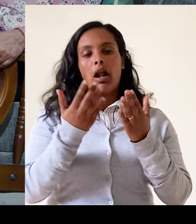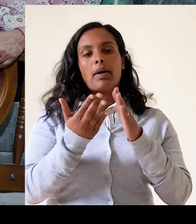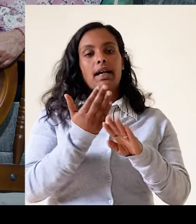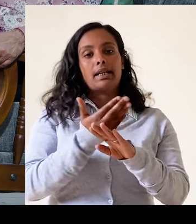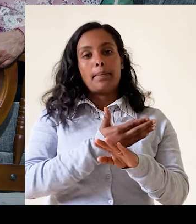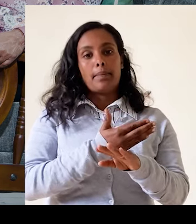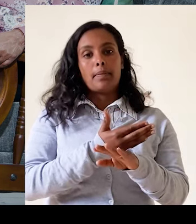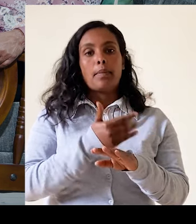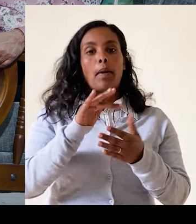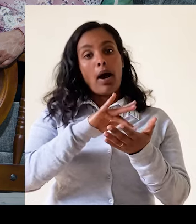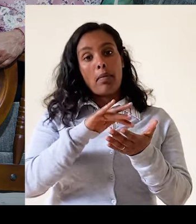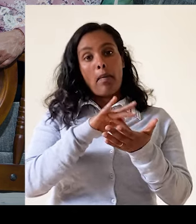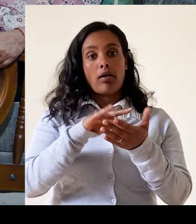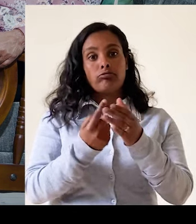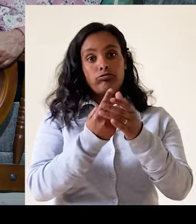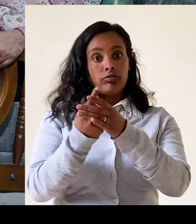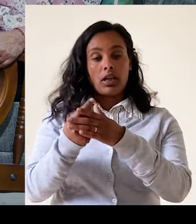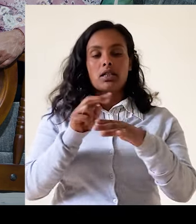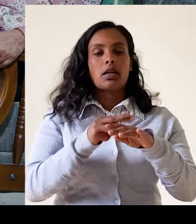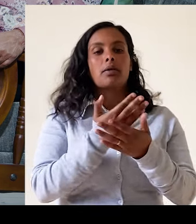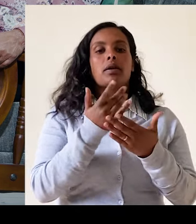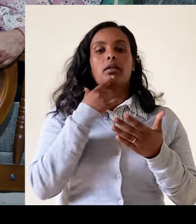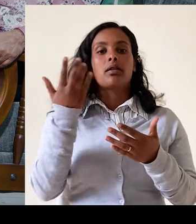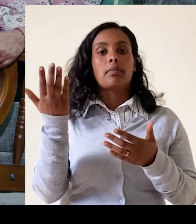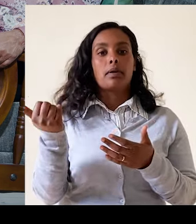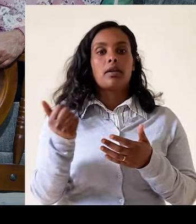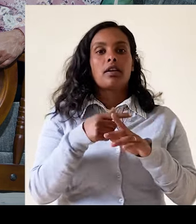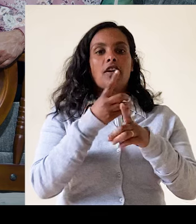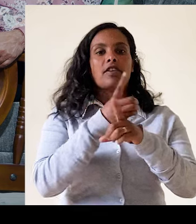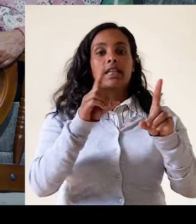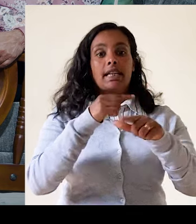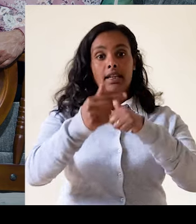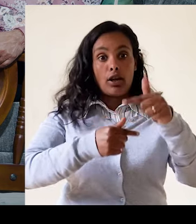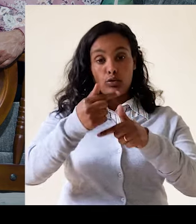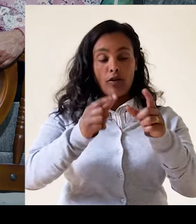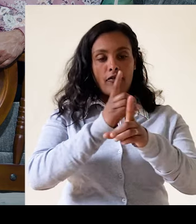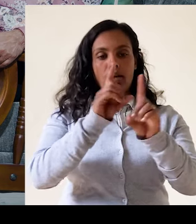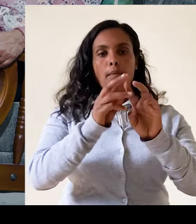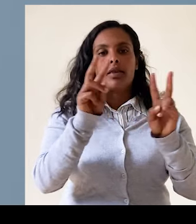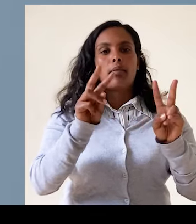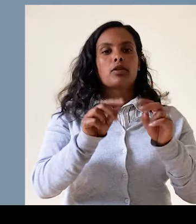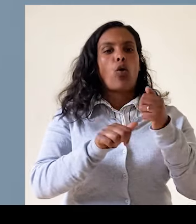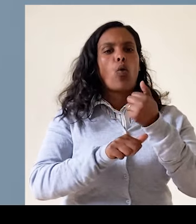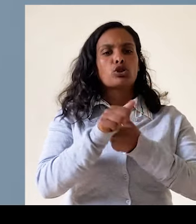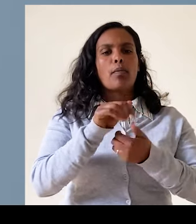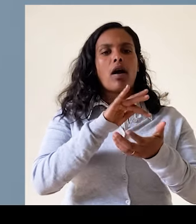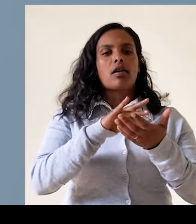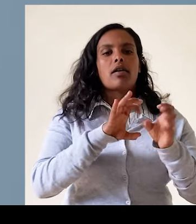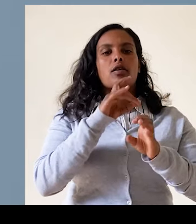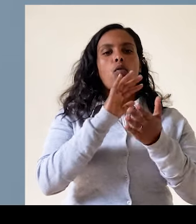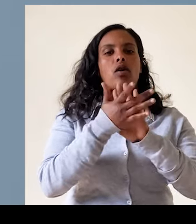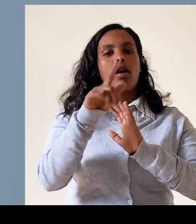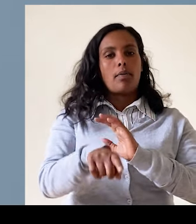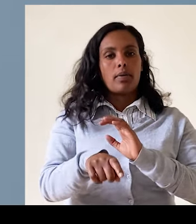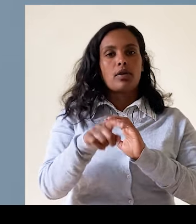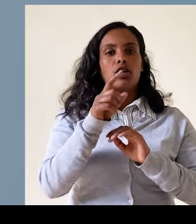ምናልባት ቅድምም በመሀል እያነሳን የነበራቸው የፍትህ ሂደቱም በጣም ተጎጂን ማዕከል ያደረገ መሆን